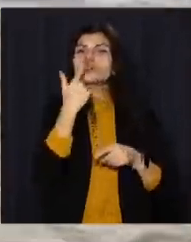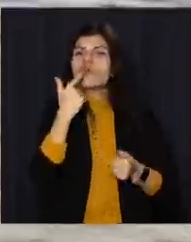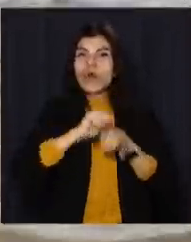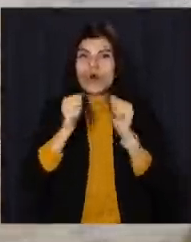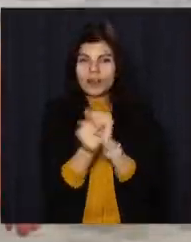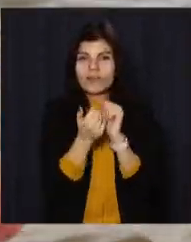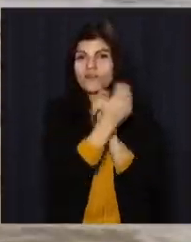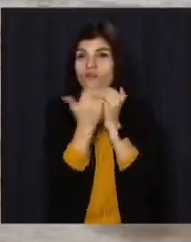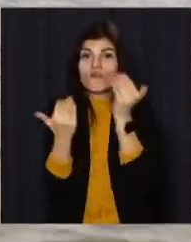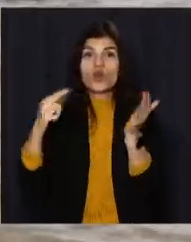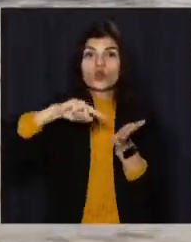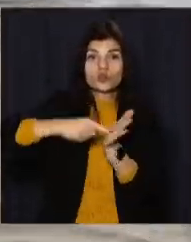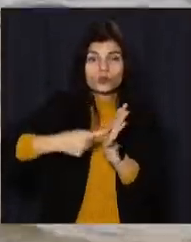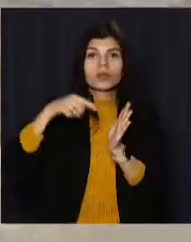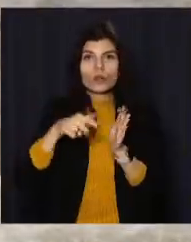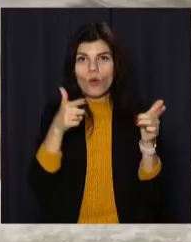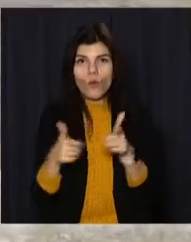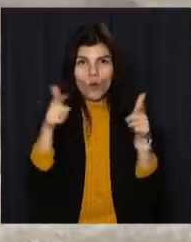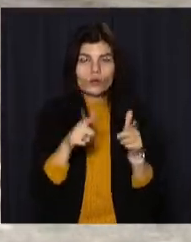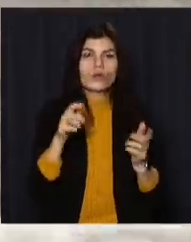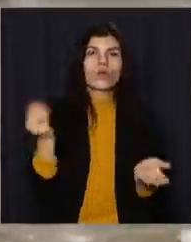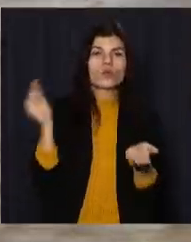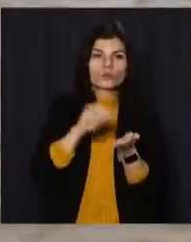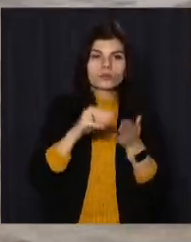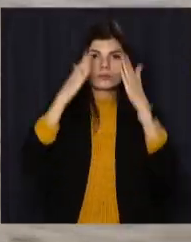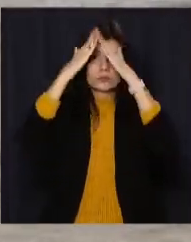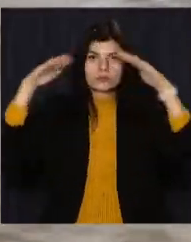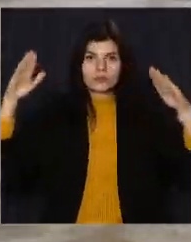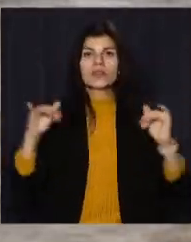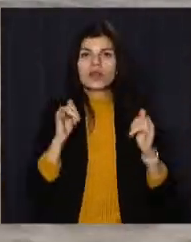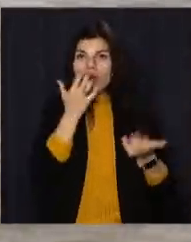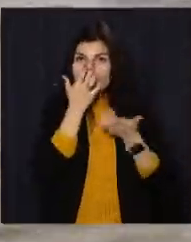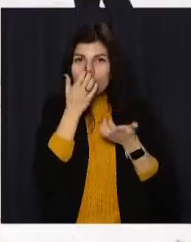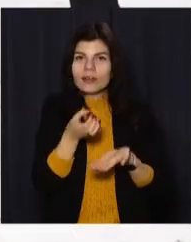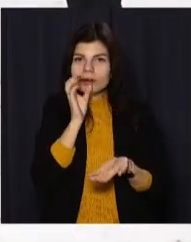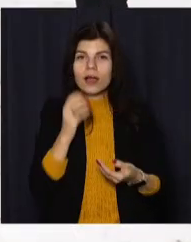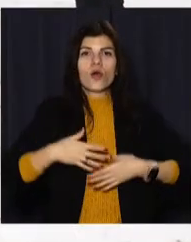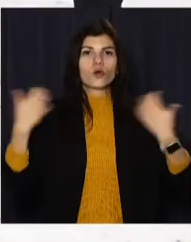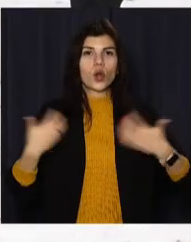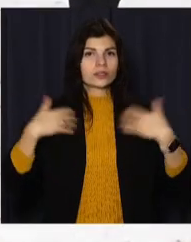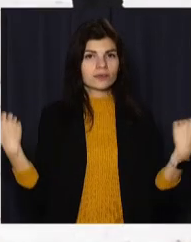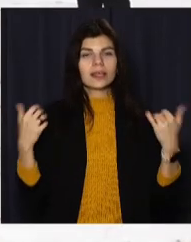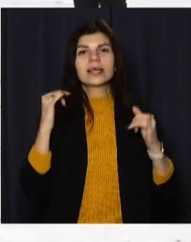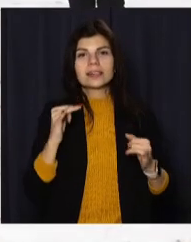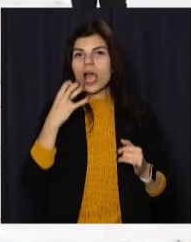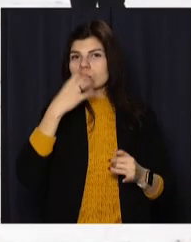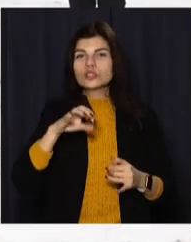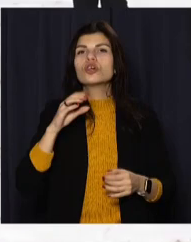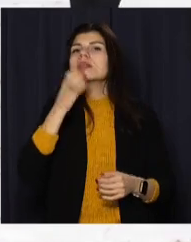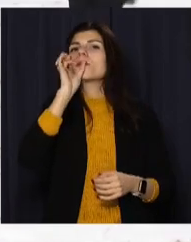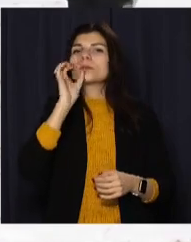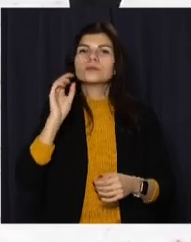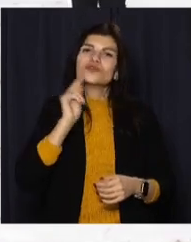камені. Там облаштували підходи до води, встановили намети для обігріву, роздягальні та розливання. Вали гарячі